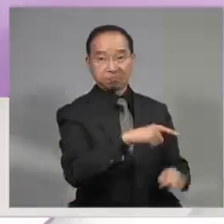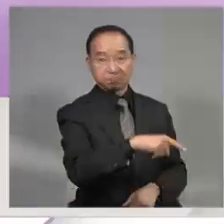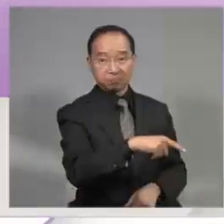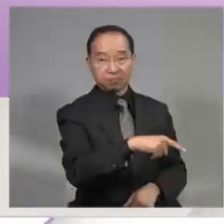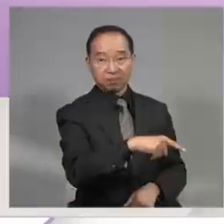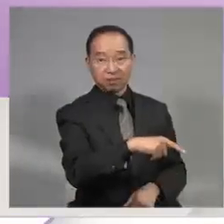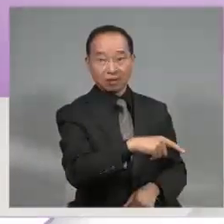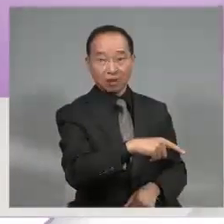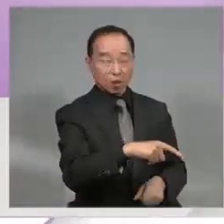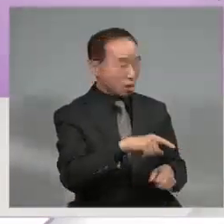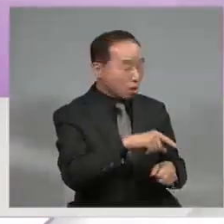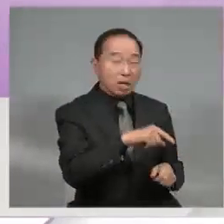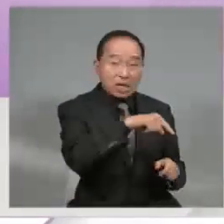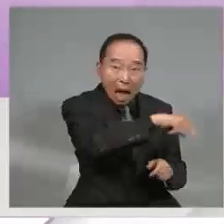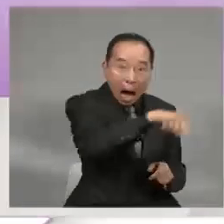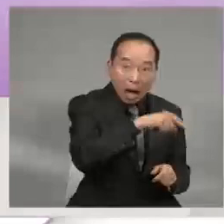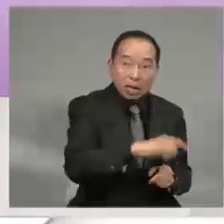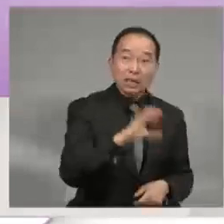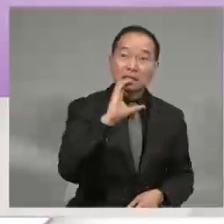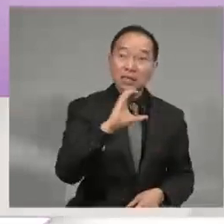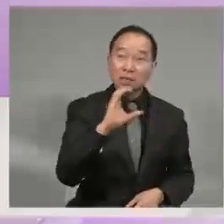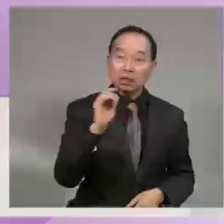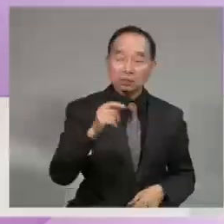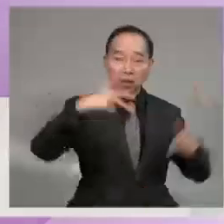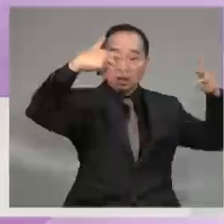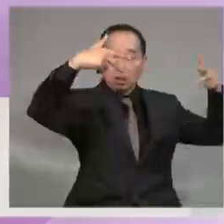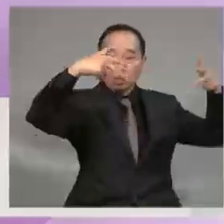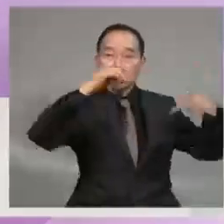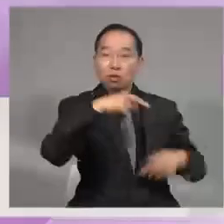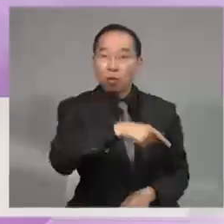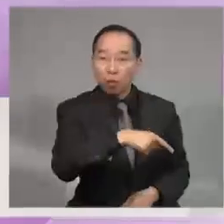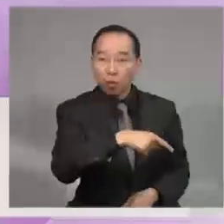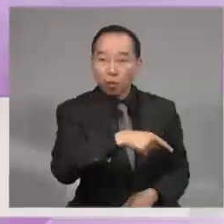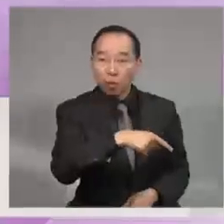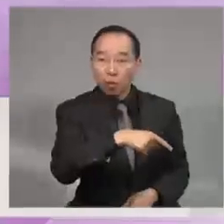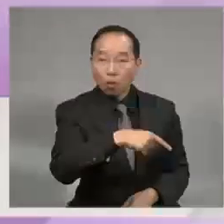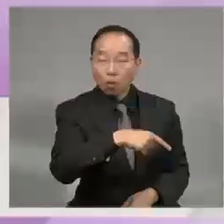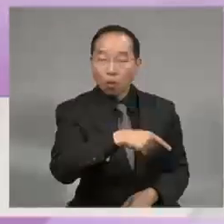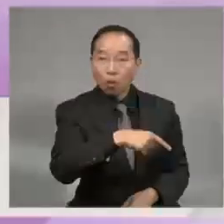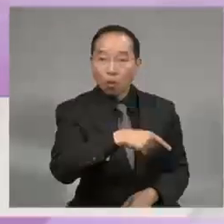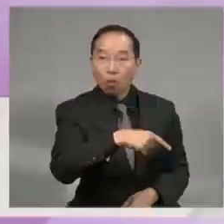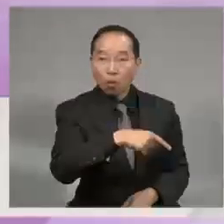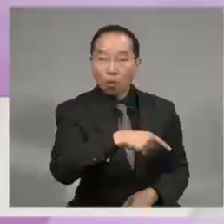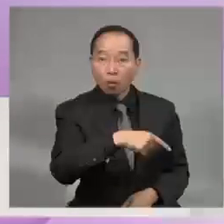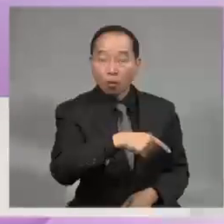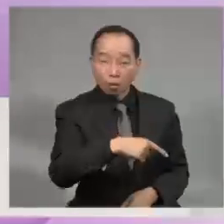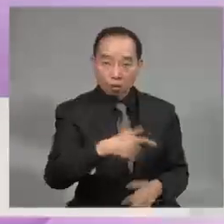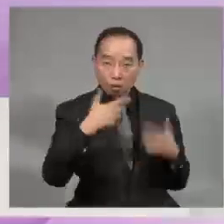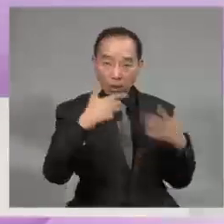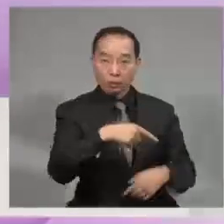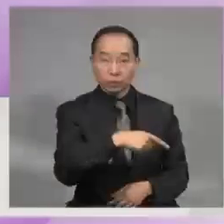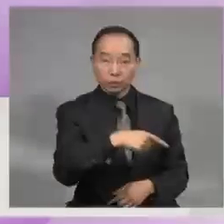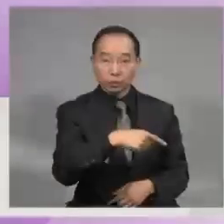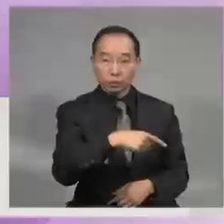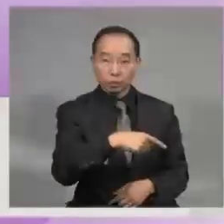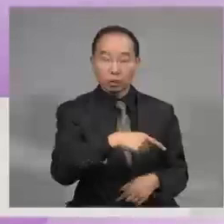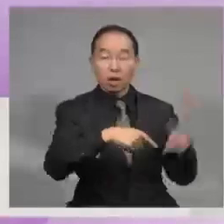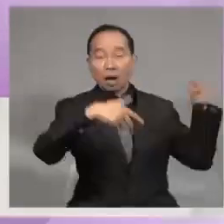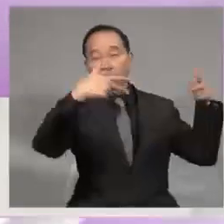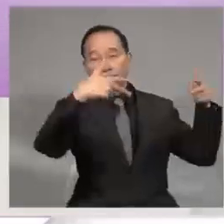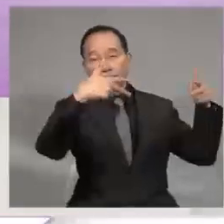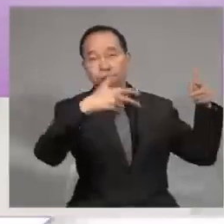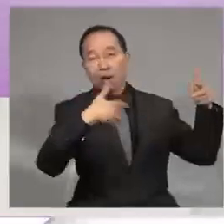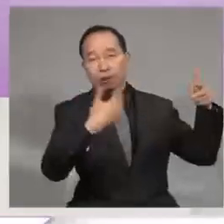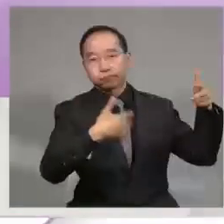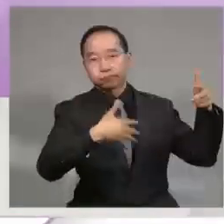것처럼 반드시 CCTV가 설치되어 CCTV가 있고요. 네, 그 예. 보안 경비 시스템까지 다 설치가 되어 있고 또 이 보관을 하는